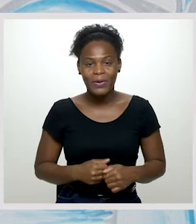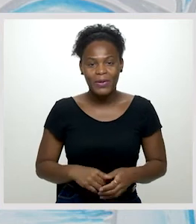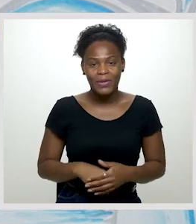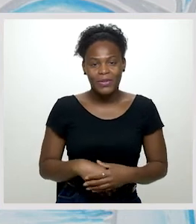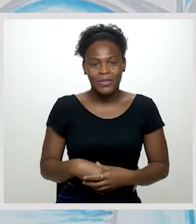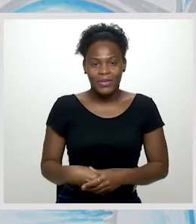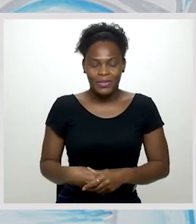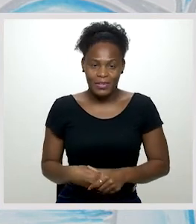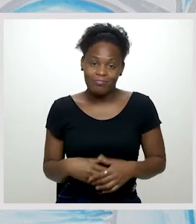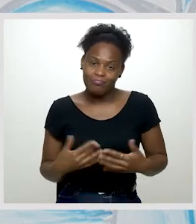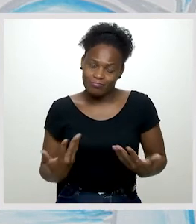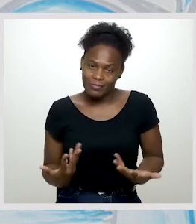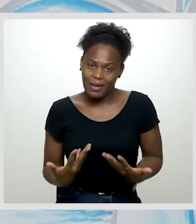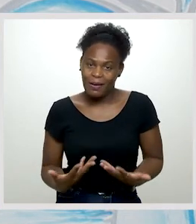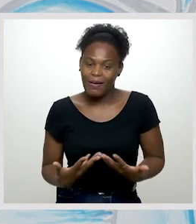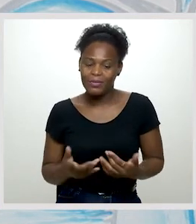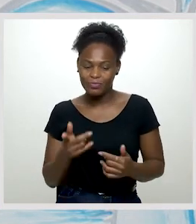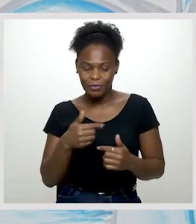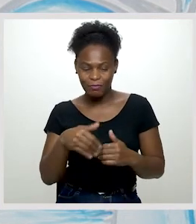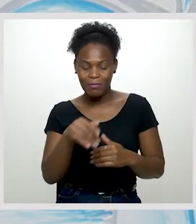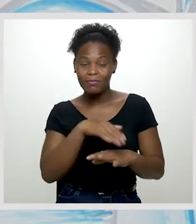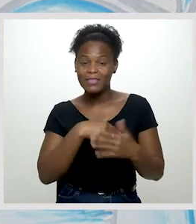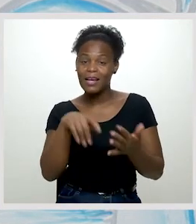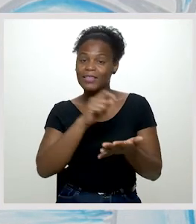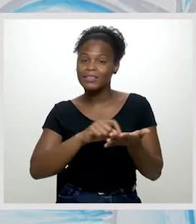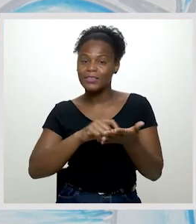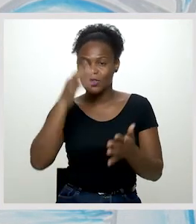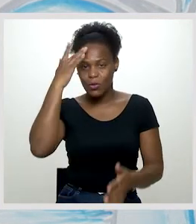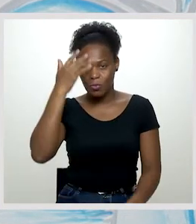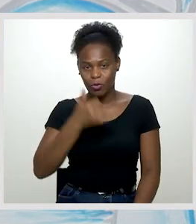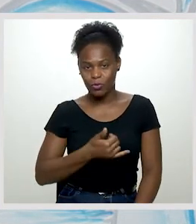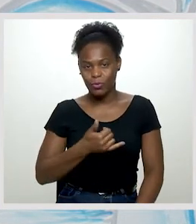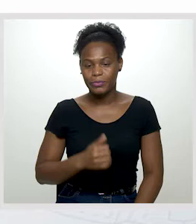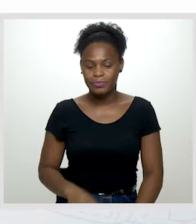Bon, maintenant passons à l'exercice numéro 2.